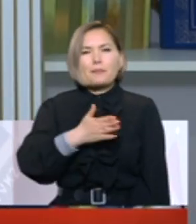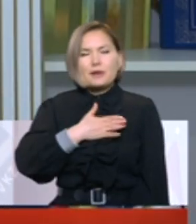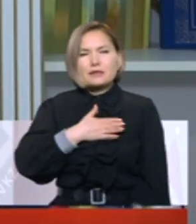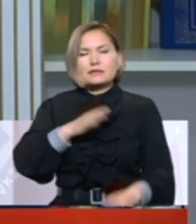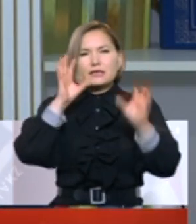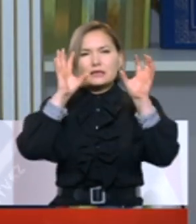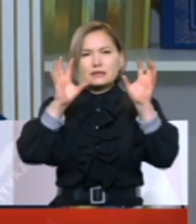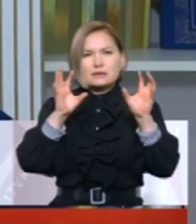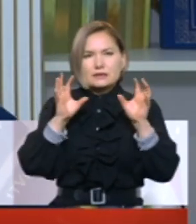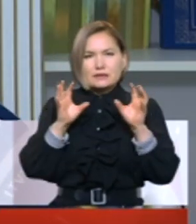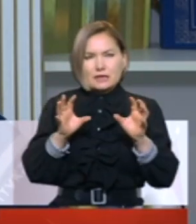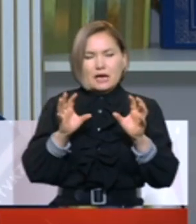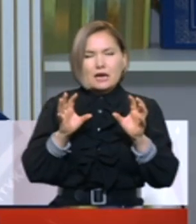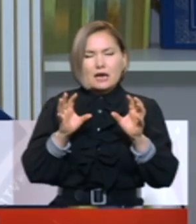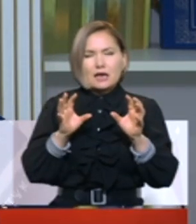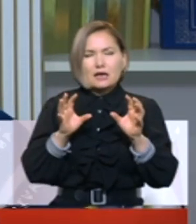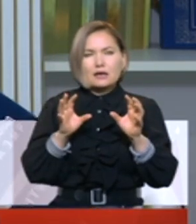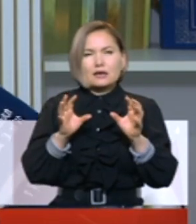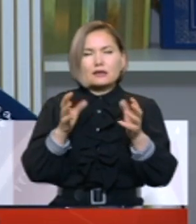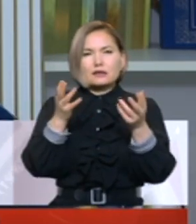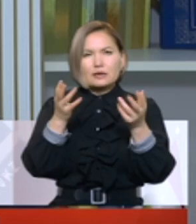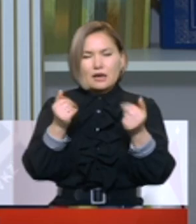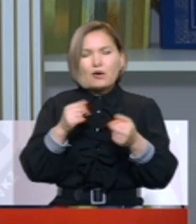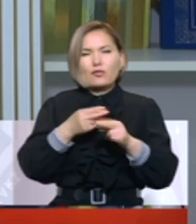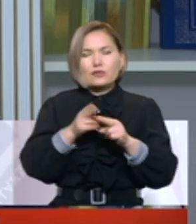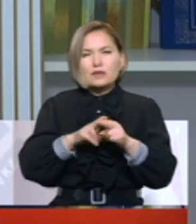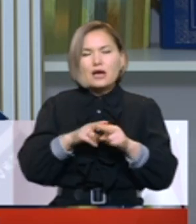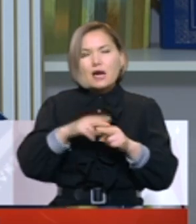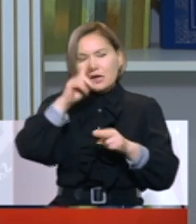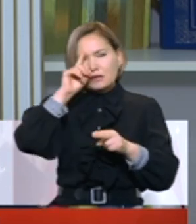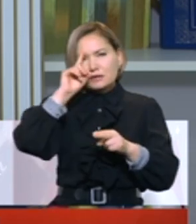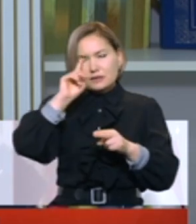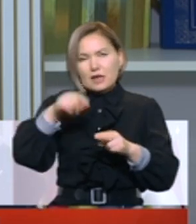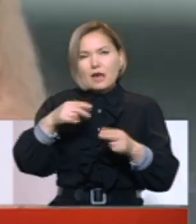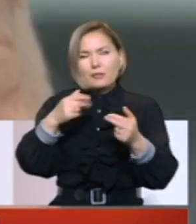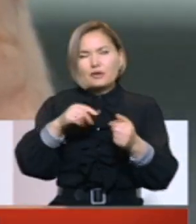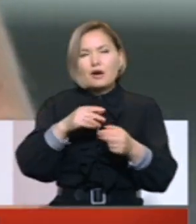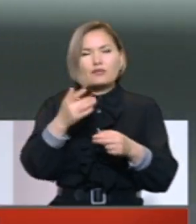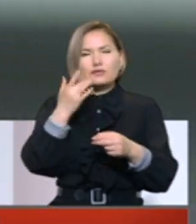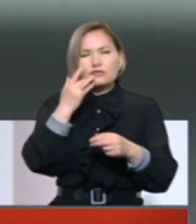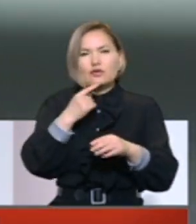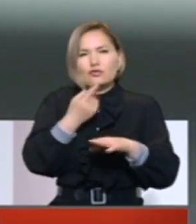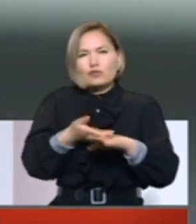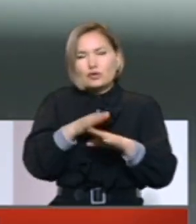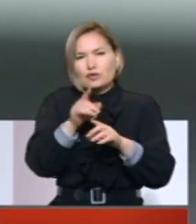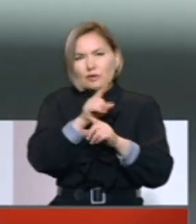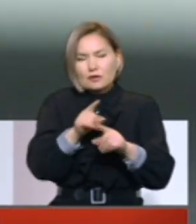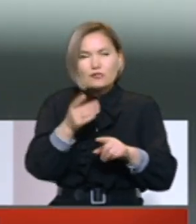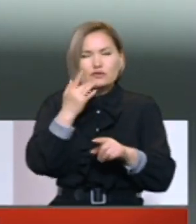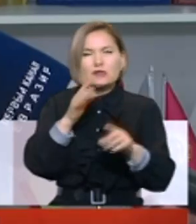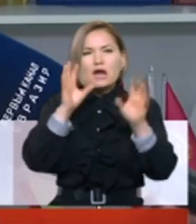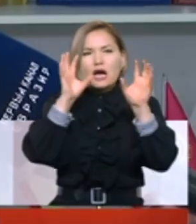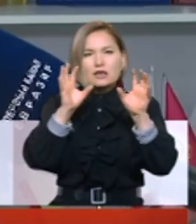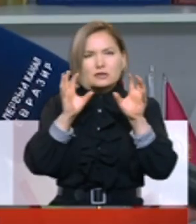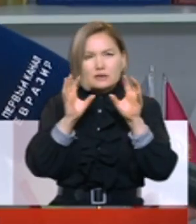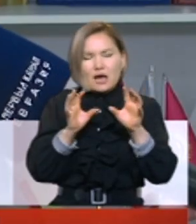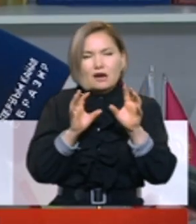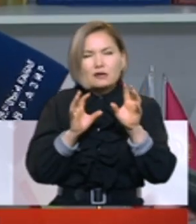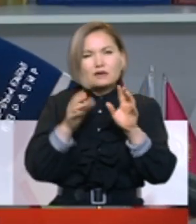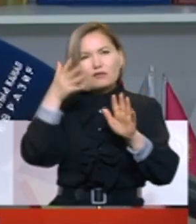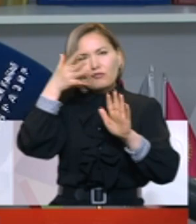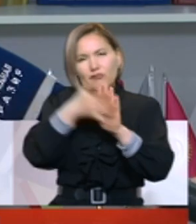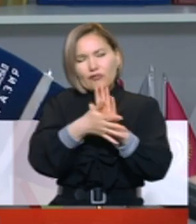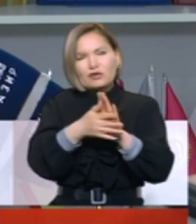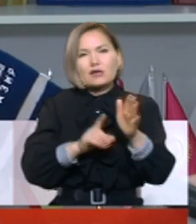екендігін басымызға бір күн түскен уақытта, қиналған уақытта ғана іздей бастаймыз. Бізде мынау жаңа заңгерлер ұйымы деген бар. Ал